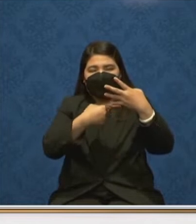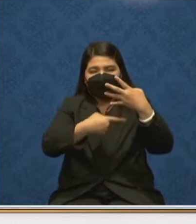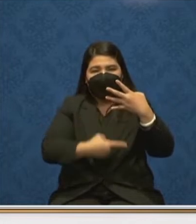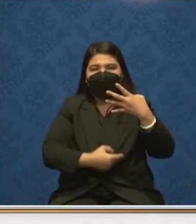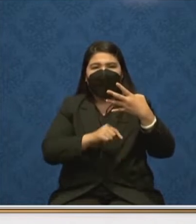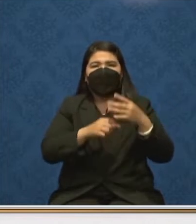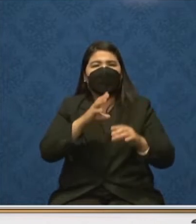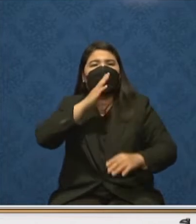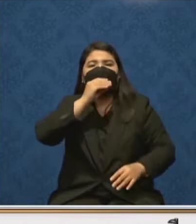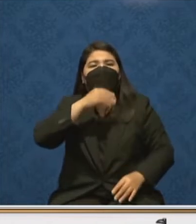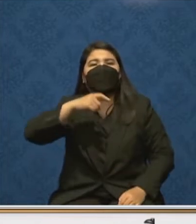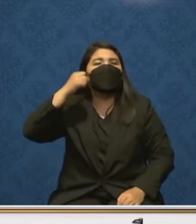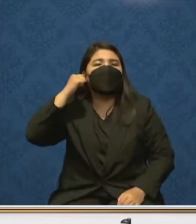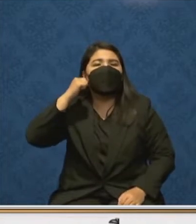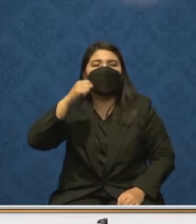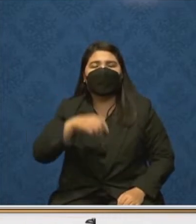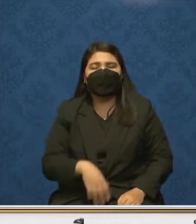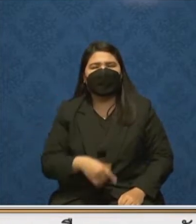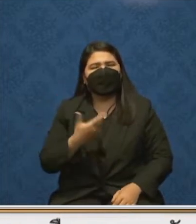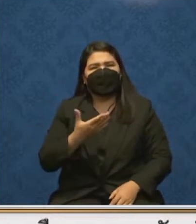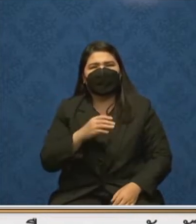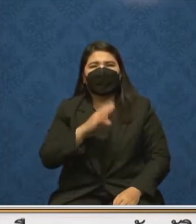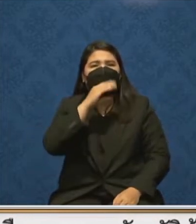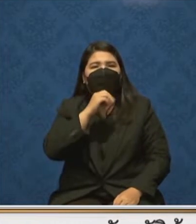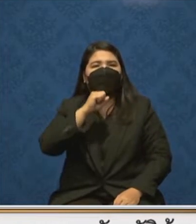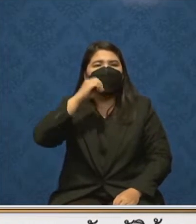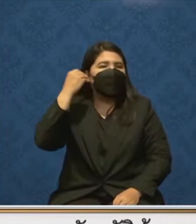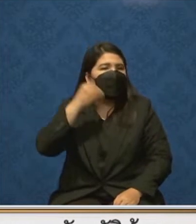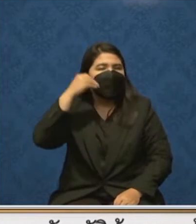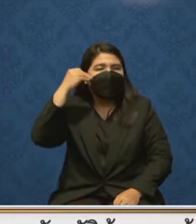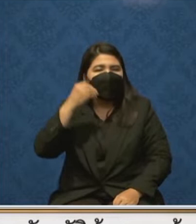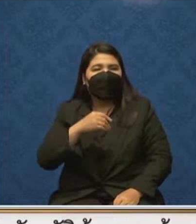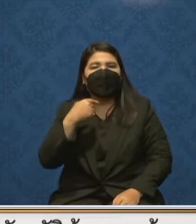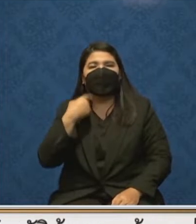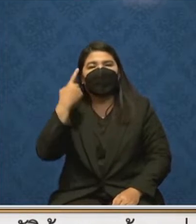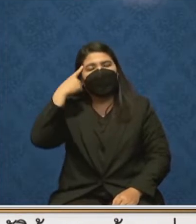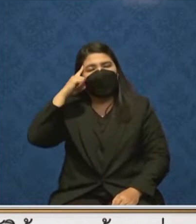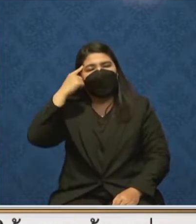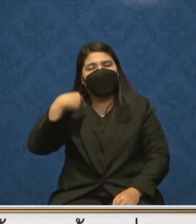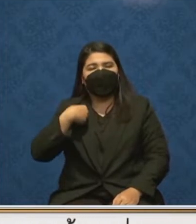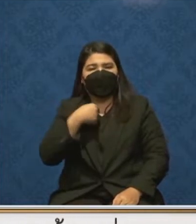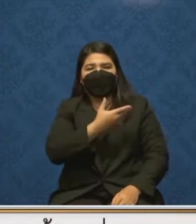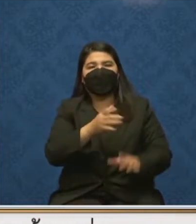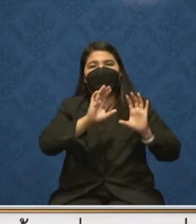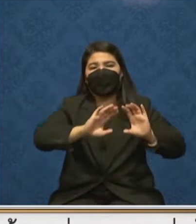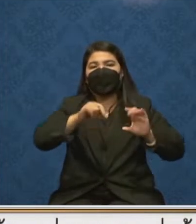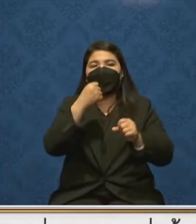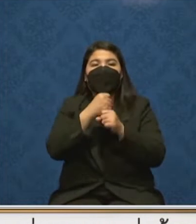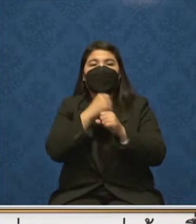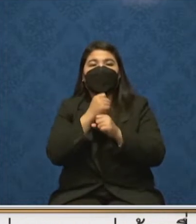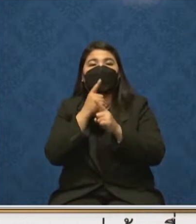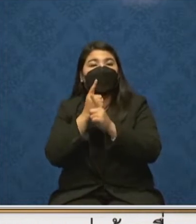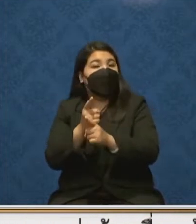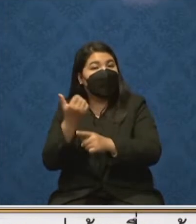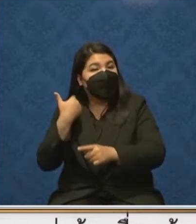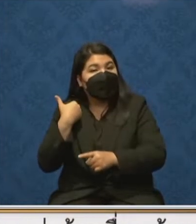แต่ถึกคูดย้wahจำ สำ ๆ ก็ไม่รู้ว่ครัจการจะนำบัญชา อมนิเพตปะดบตรหอเปล เราเปตรวก